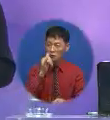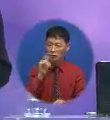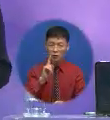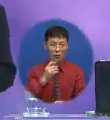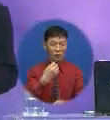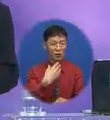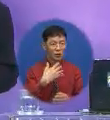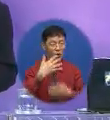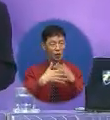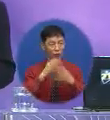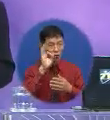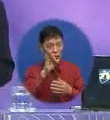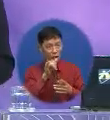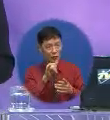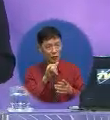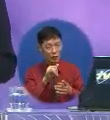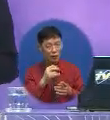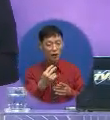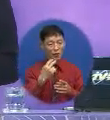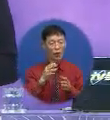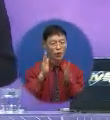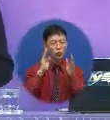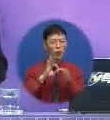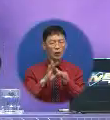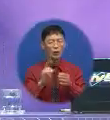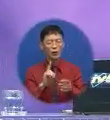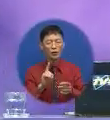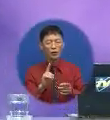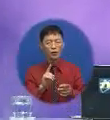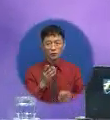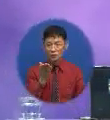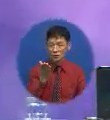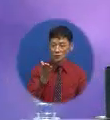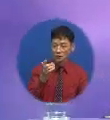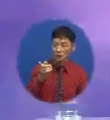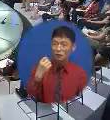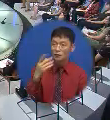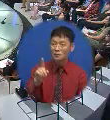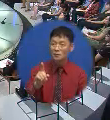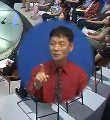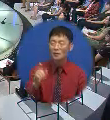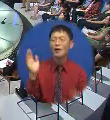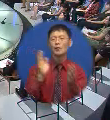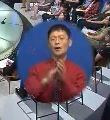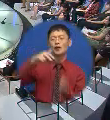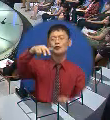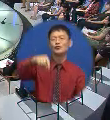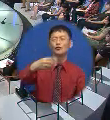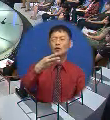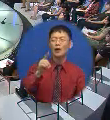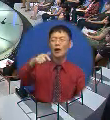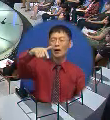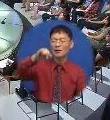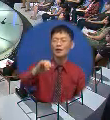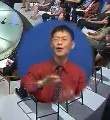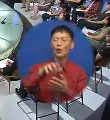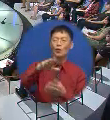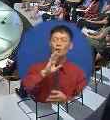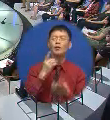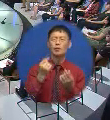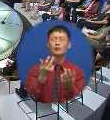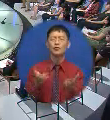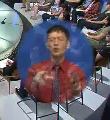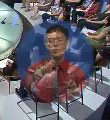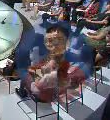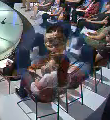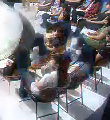것들 있나요? 생명공학 관련된 영화. 예, 예, 주라기 공원. 예, 빙고. 예, 주라기